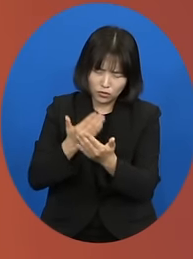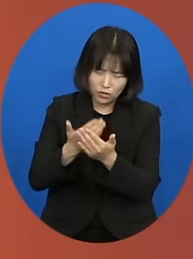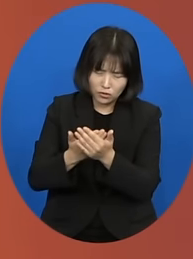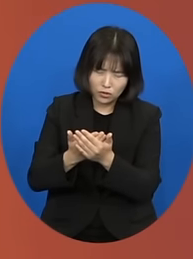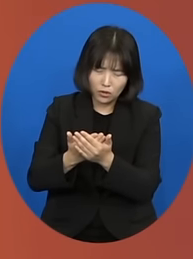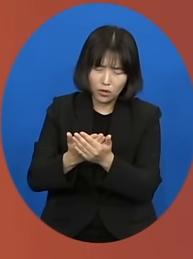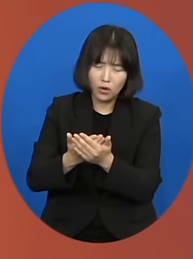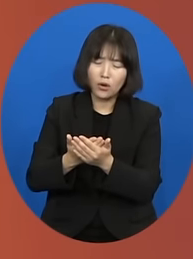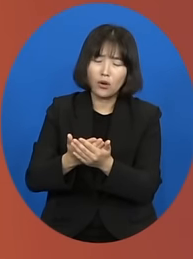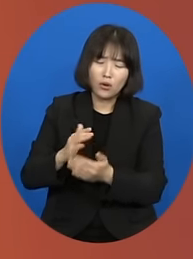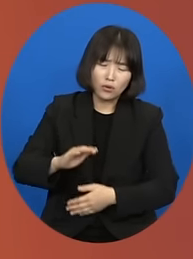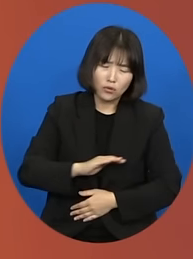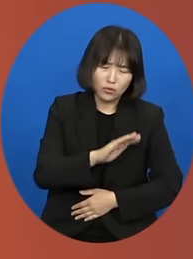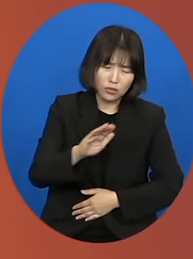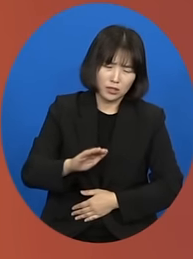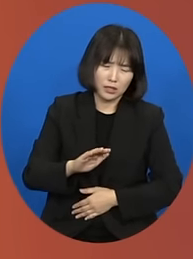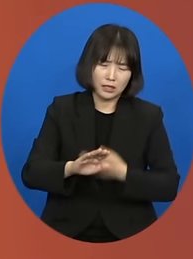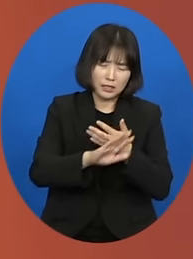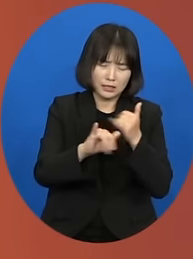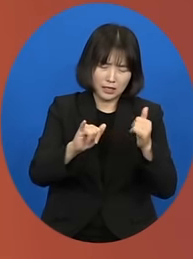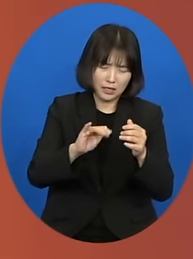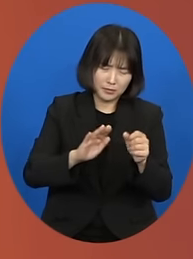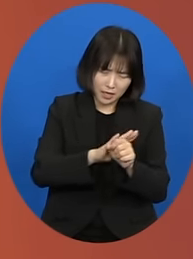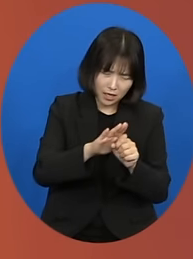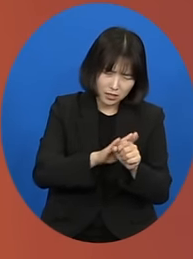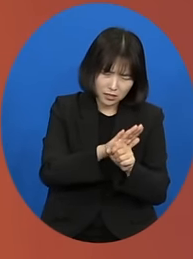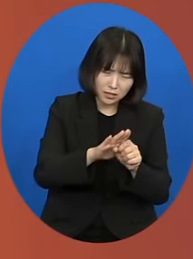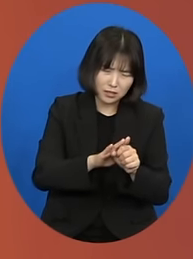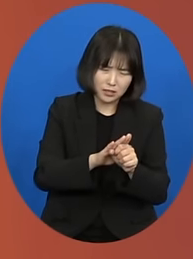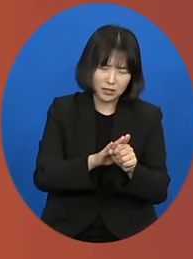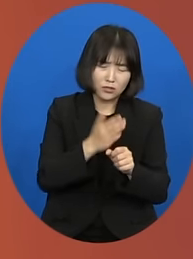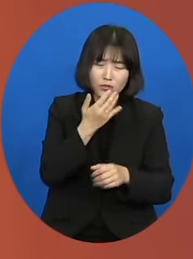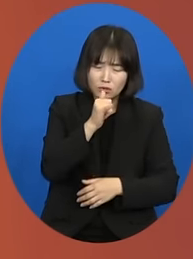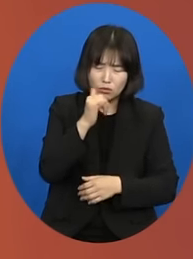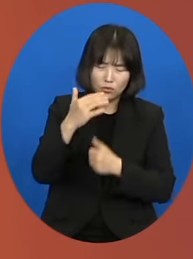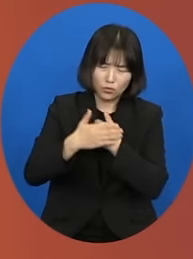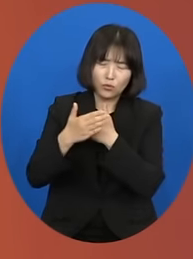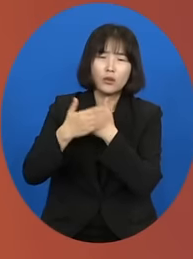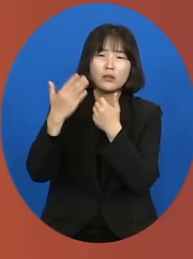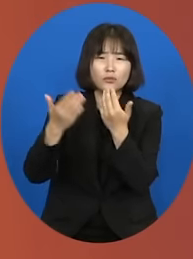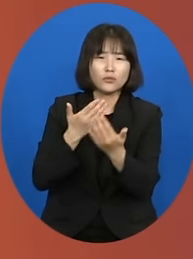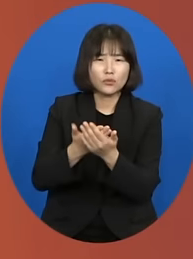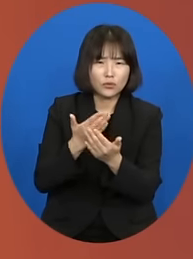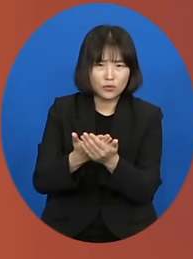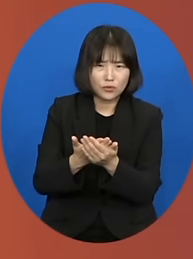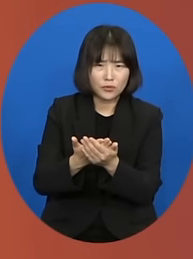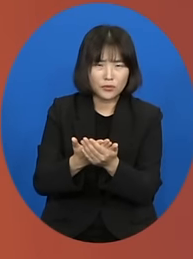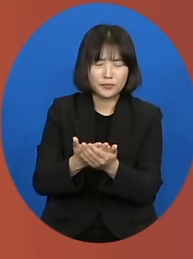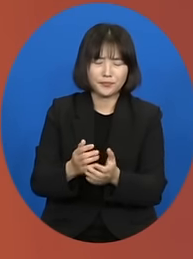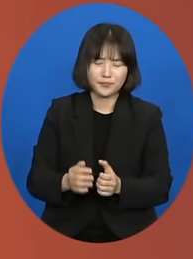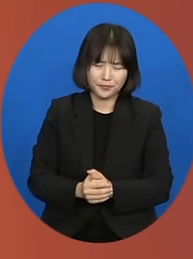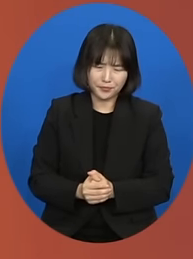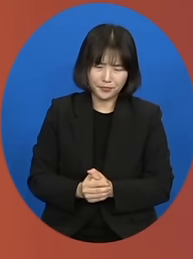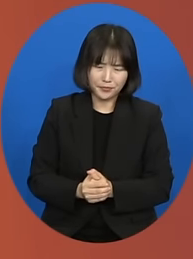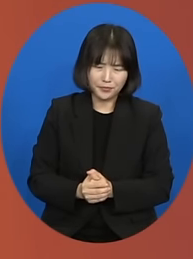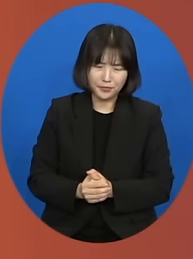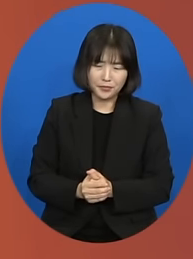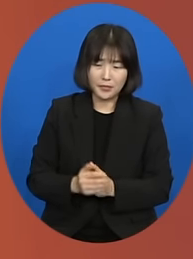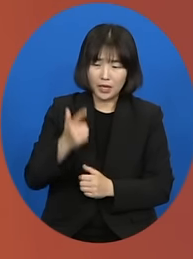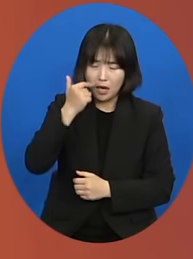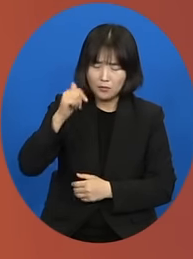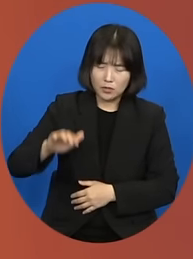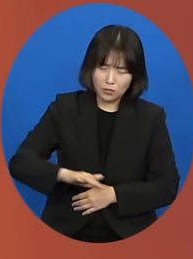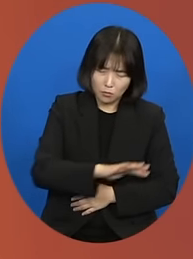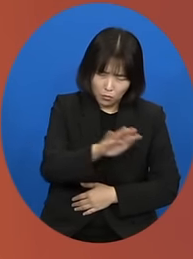일에 인색하지 않게 하옵소서. 우리가 사랑함은 그가 먼저 우리를 사랑하였습니다. 아버지, 이 시간 우리